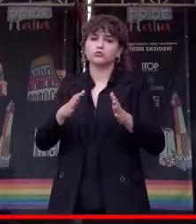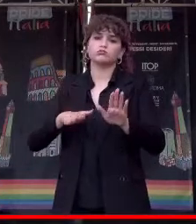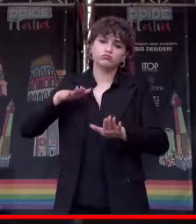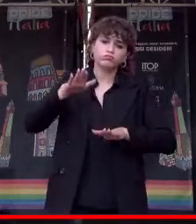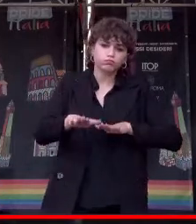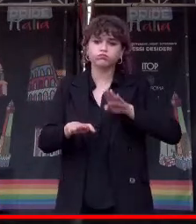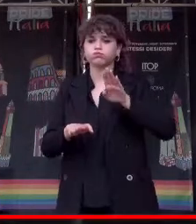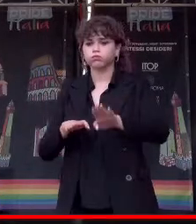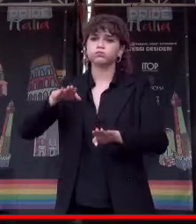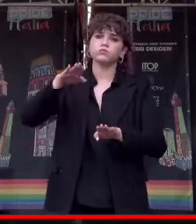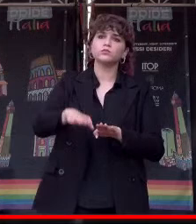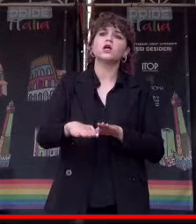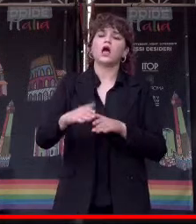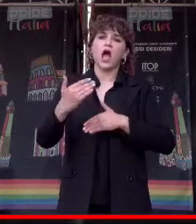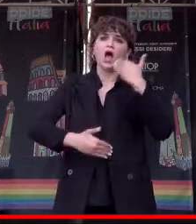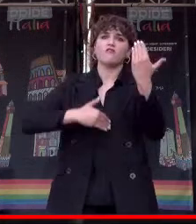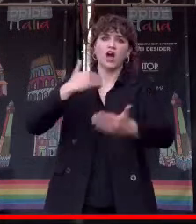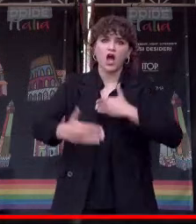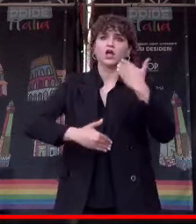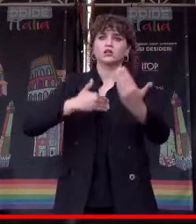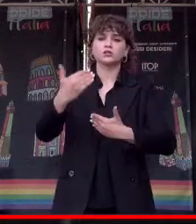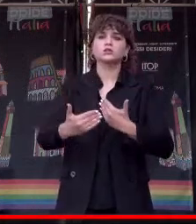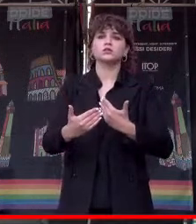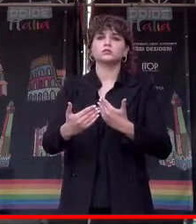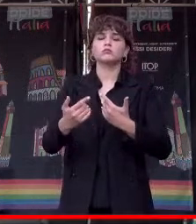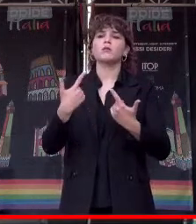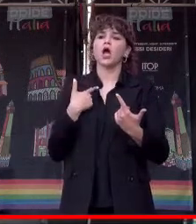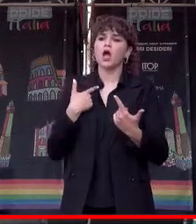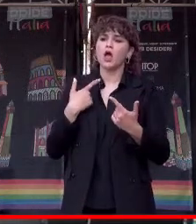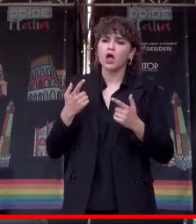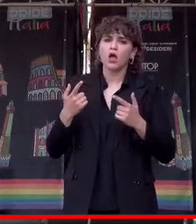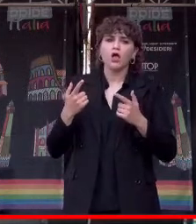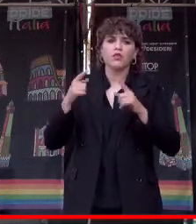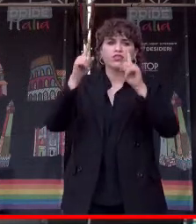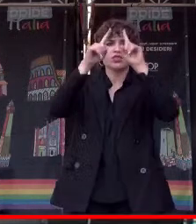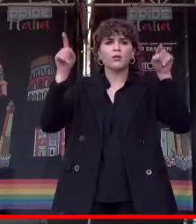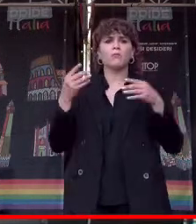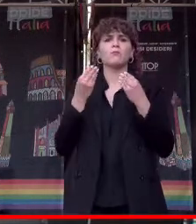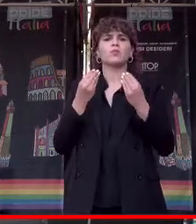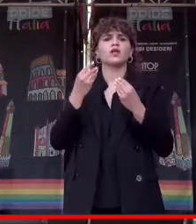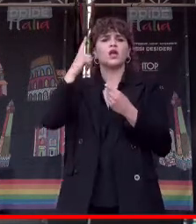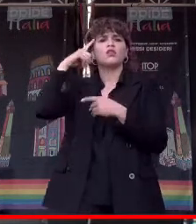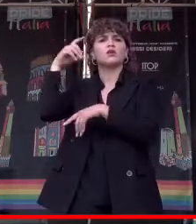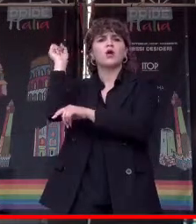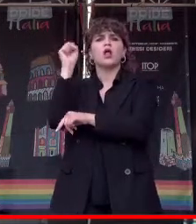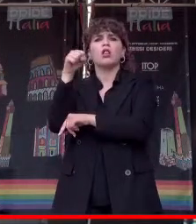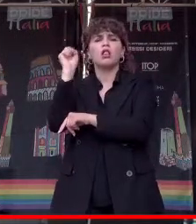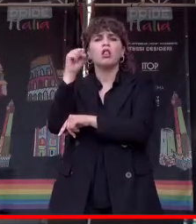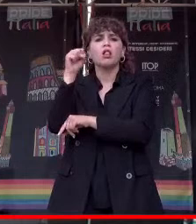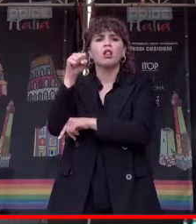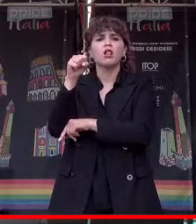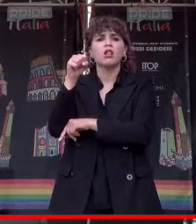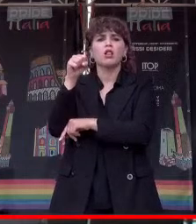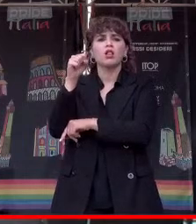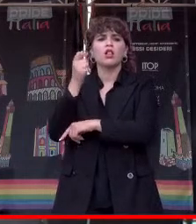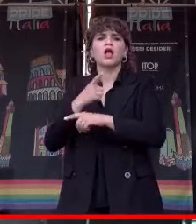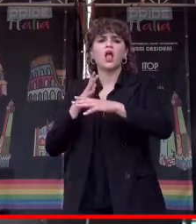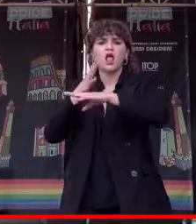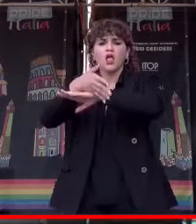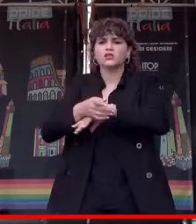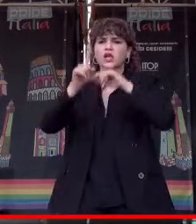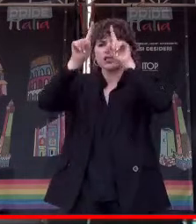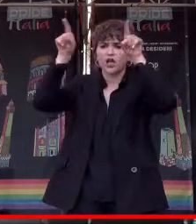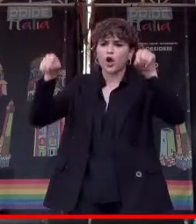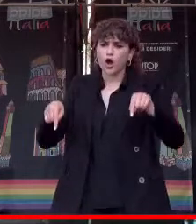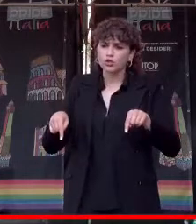Però perché non ci si preoccupa che non si possa entrare in quel negozio di intimo e di costumi da bagno? Io non lo trovo accettabile. Isabella, hai detto delle parole